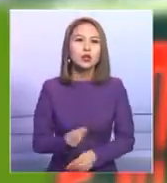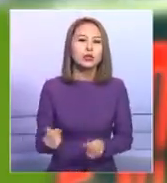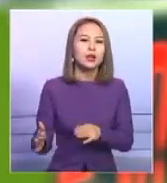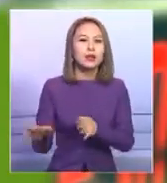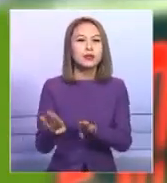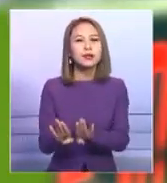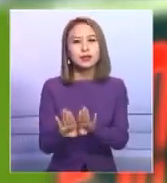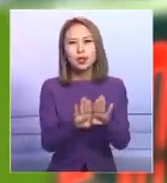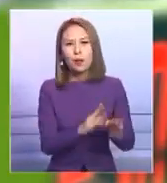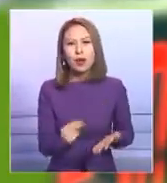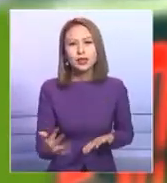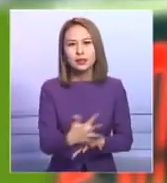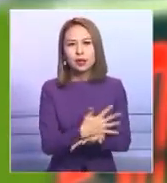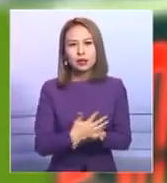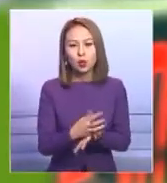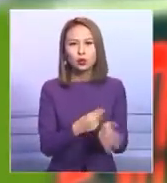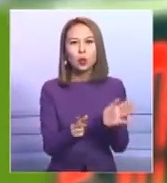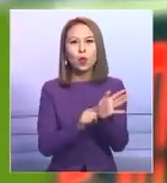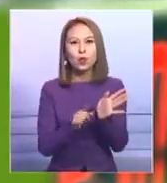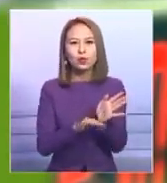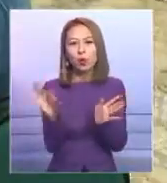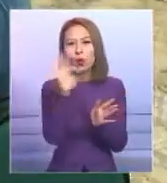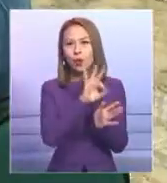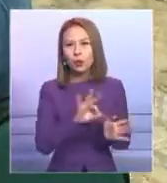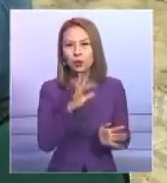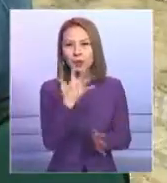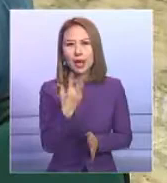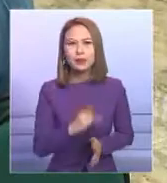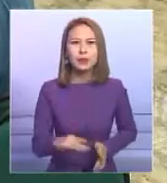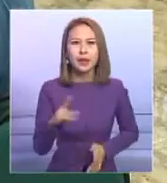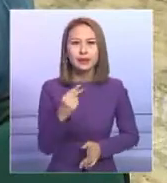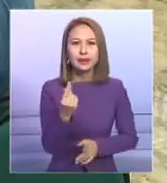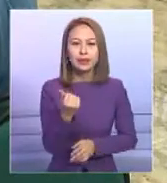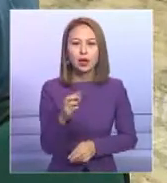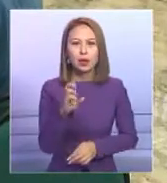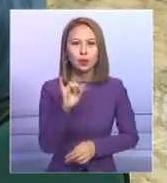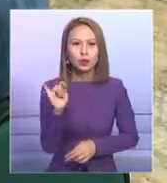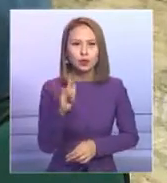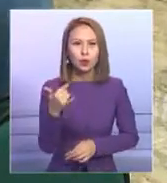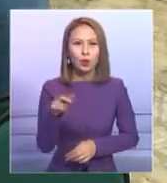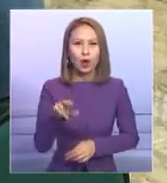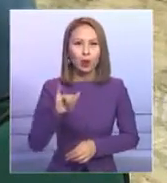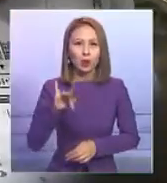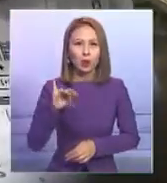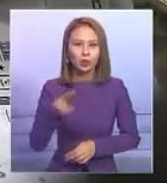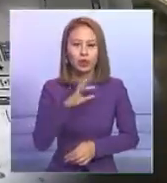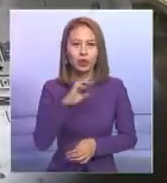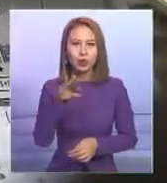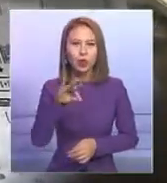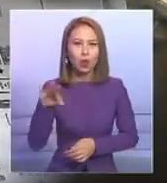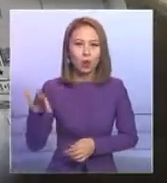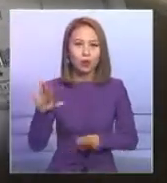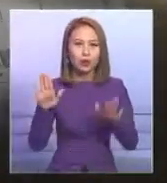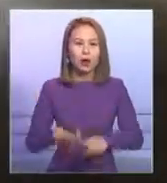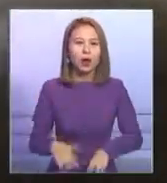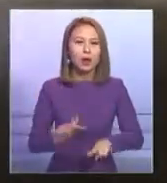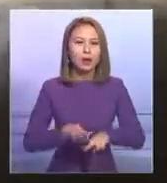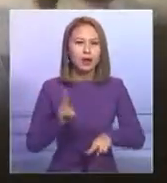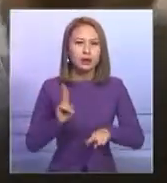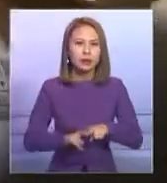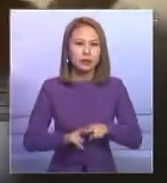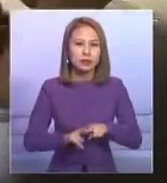жинақтаушы зейнетақы қорының Қазақстан қор биржасы арқылы 5 миллиард теңгеге Бузгул Аурум жауапкершілігі шектеулі